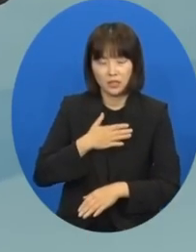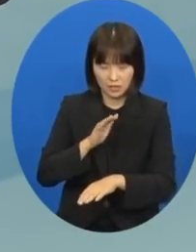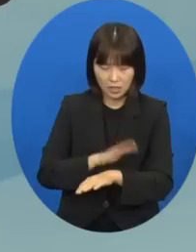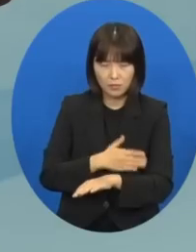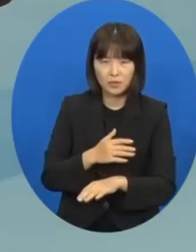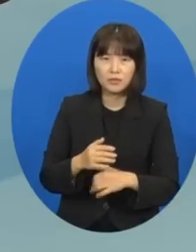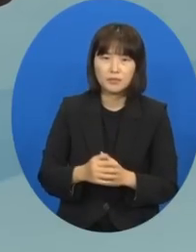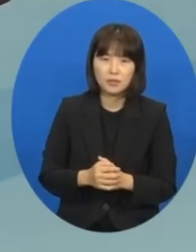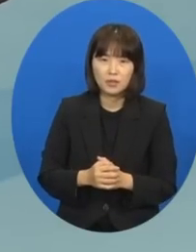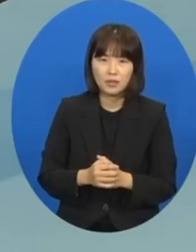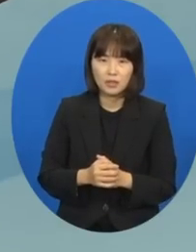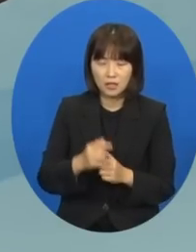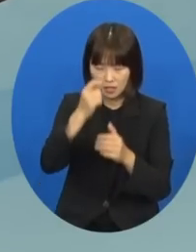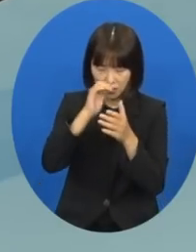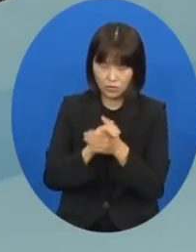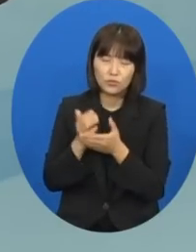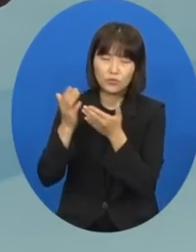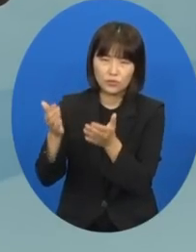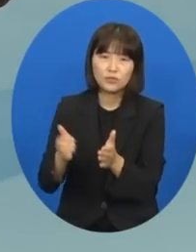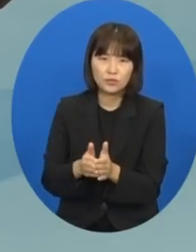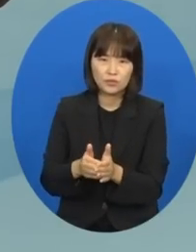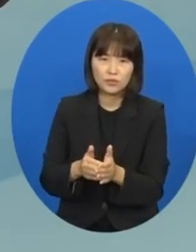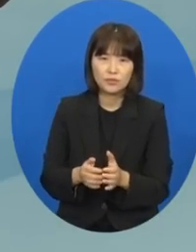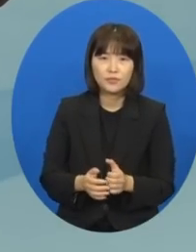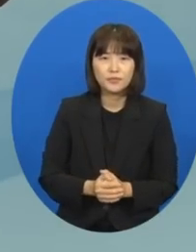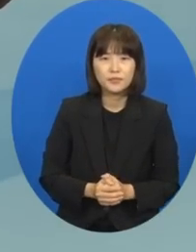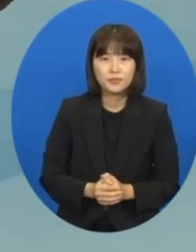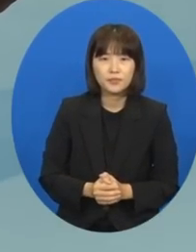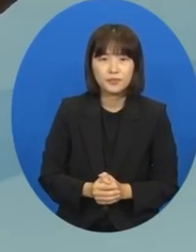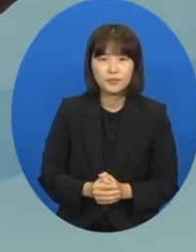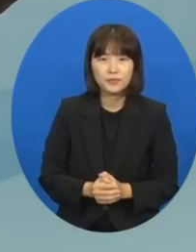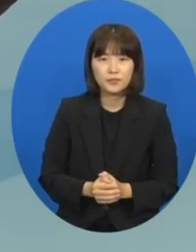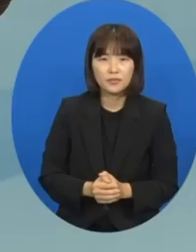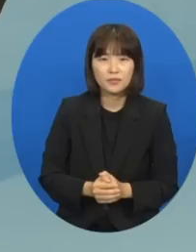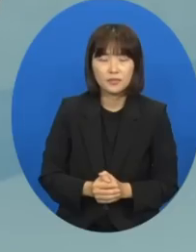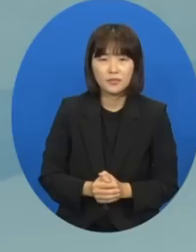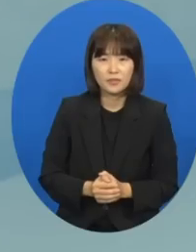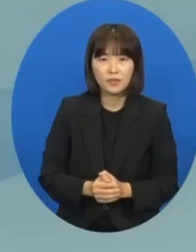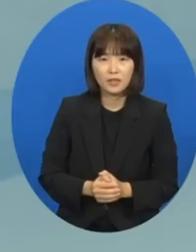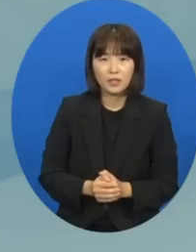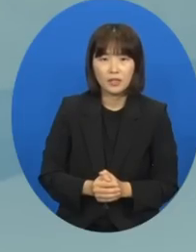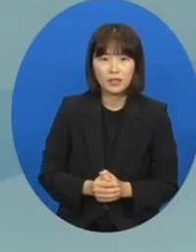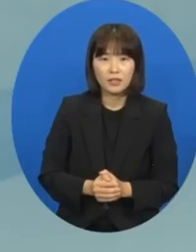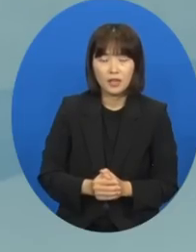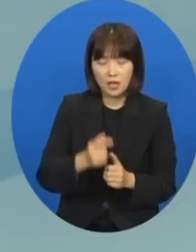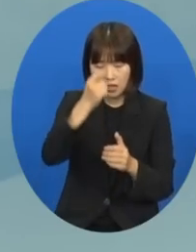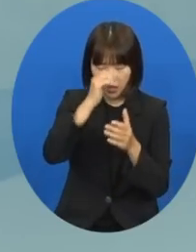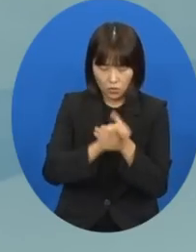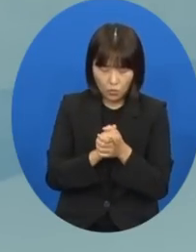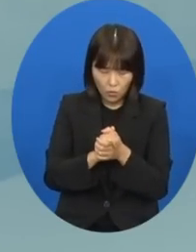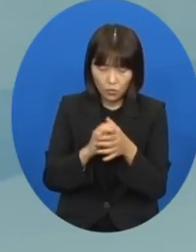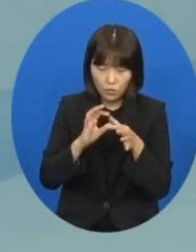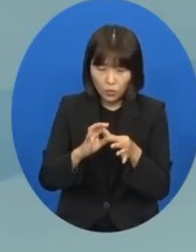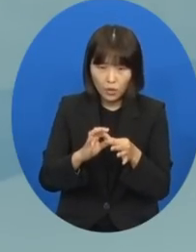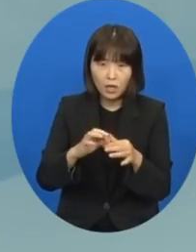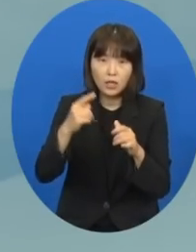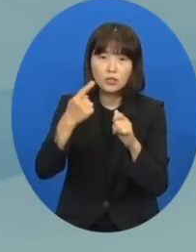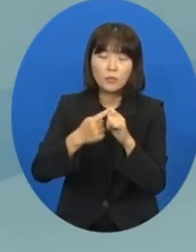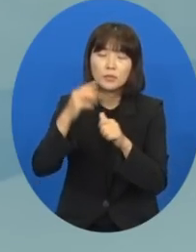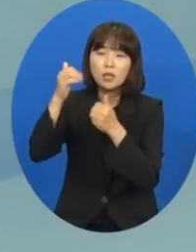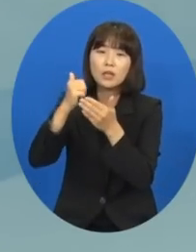항복할게요. 기도하잖아요. 기도함으로써 그가 어디로 돌아가죠? 첫 번째 말씀, 니느웨로